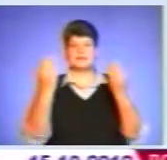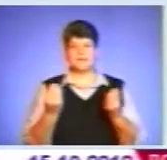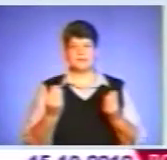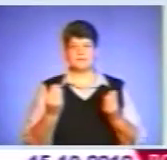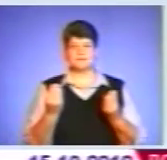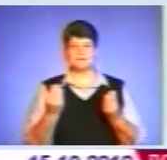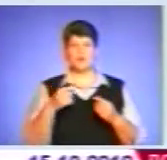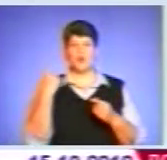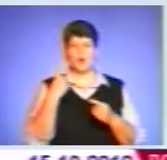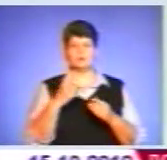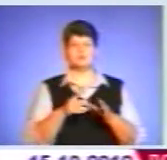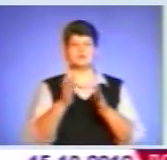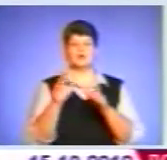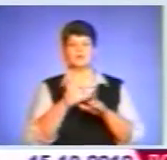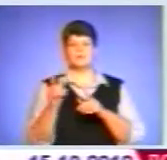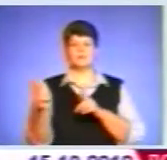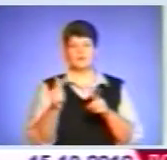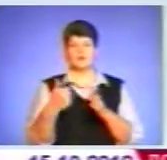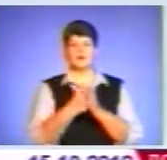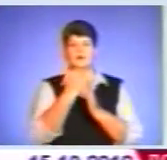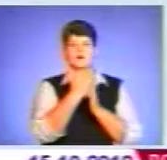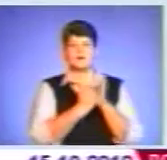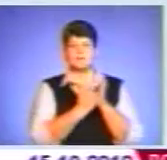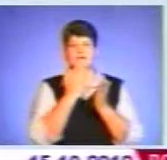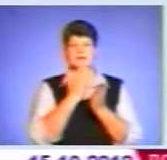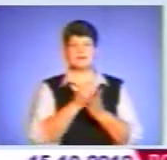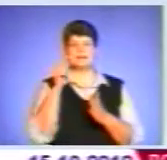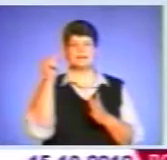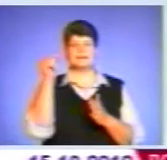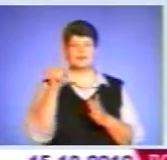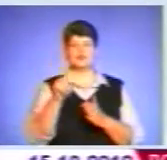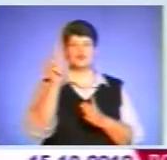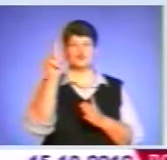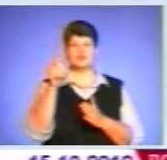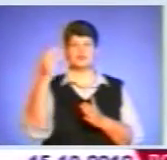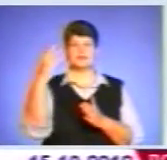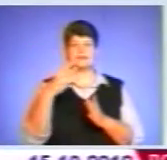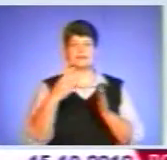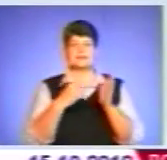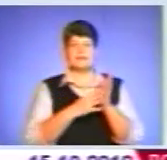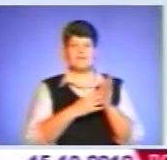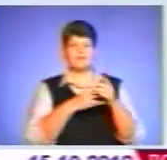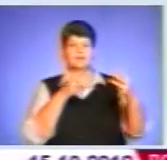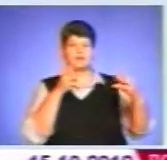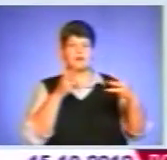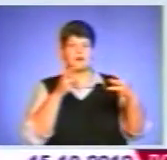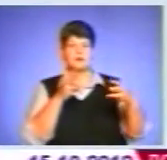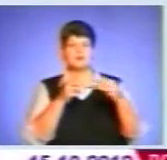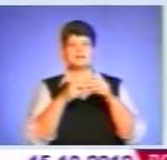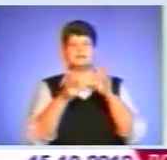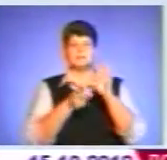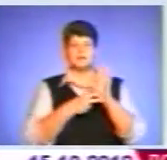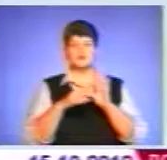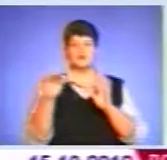де повністю відповідно до графіка, і в нас на сьогоднішній день встановлено 1039 веб-камер. 17 жовтня